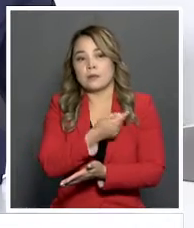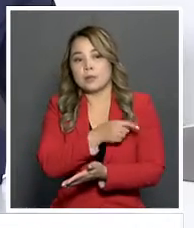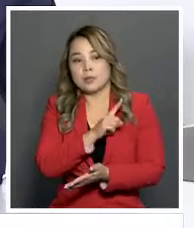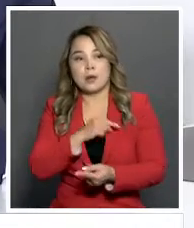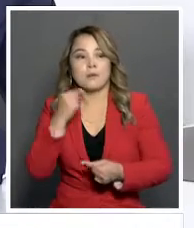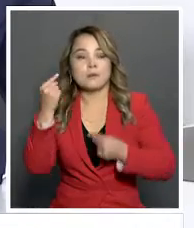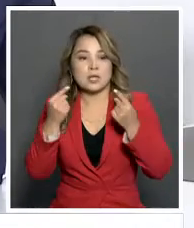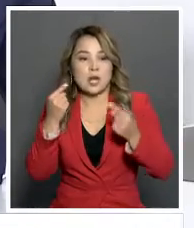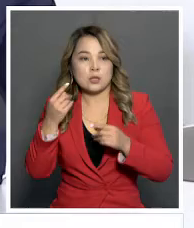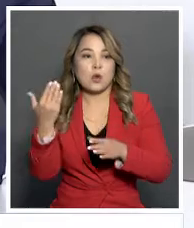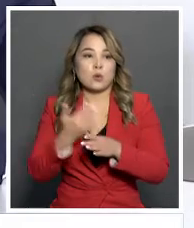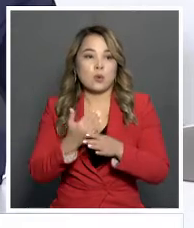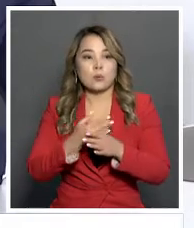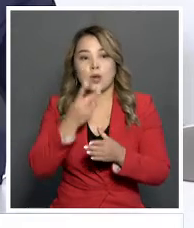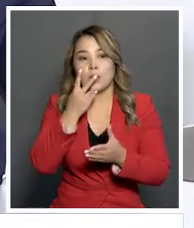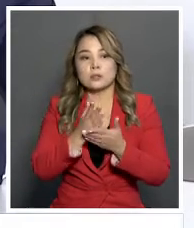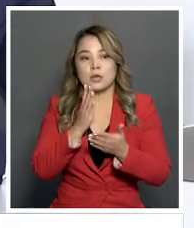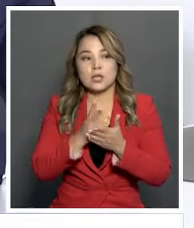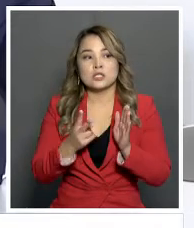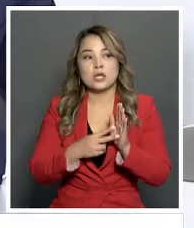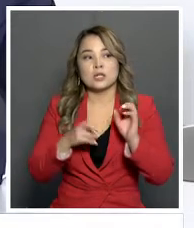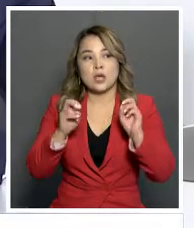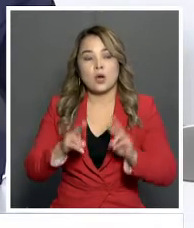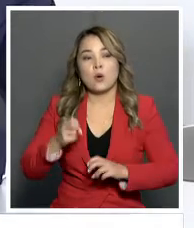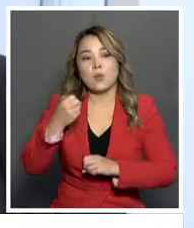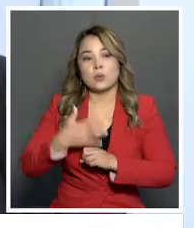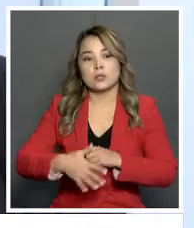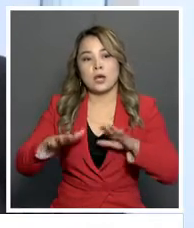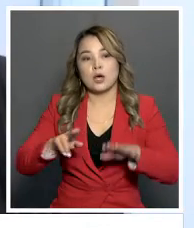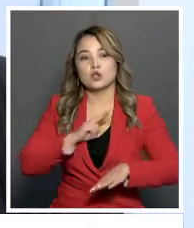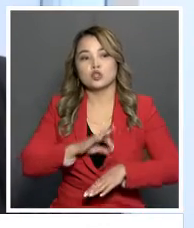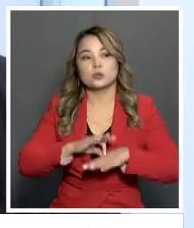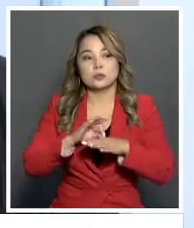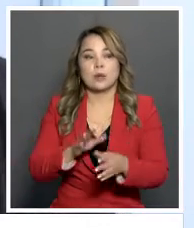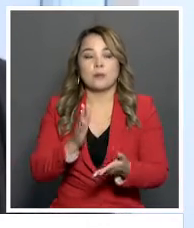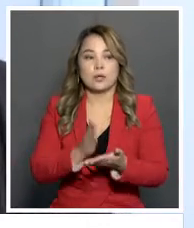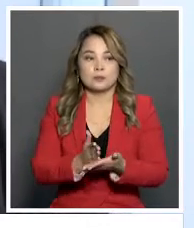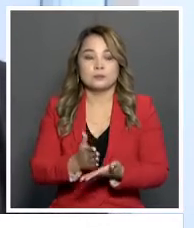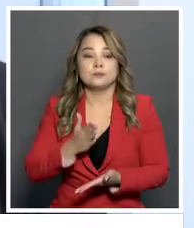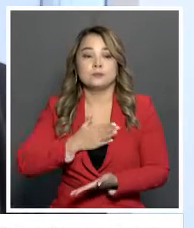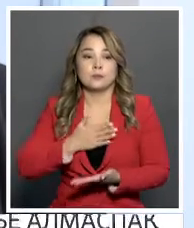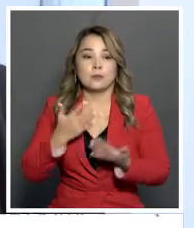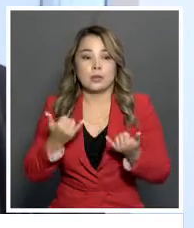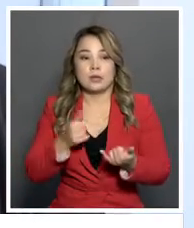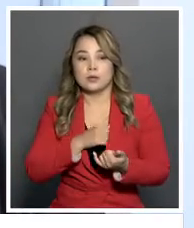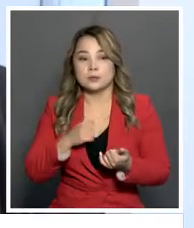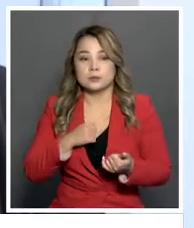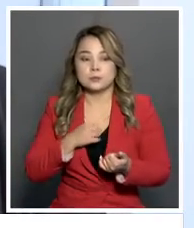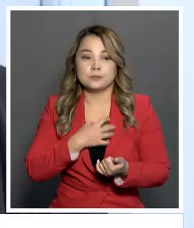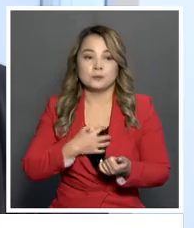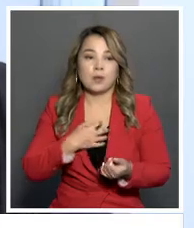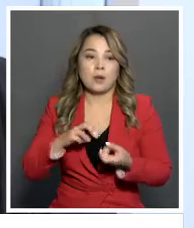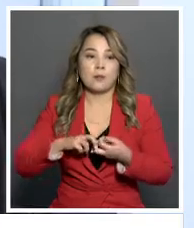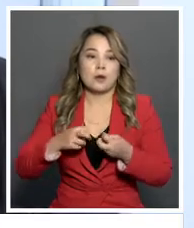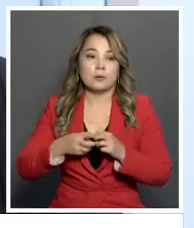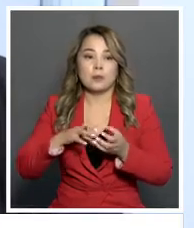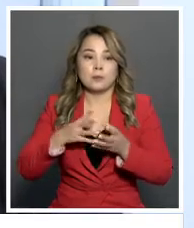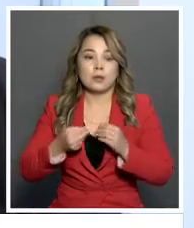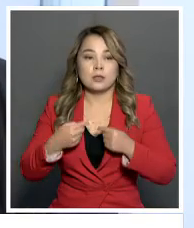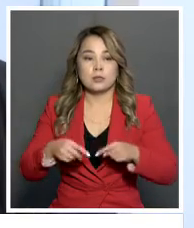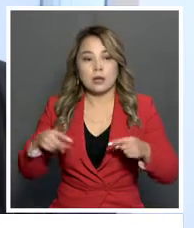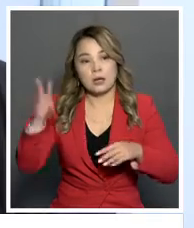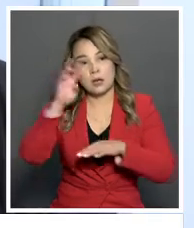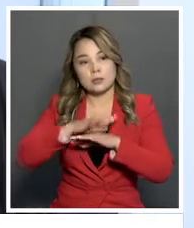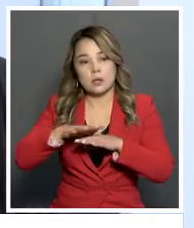медициналық, психологиялық көмек көрсететін 7 арнайы орталық жұмыс істеп тұр. Біздегі ең өзекті проблема өзге елдерден келген